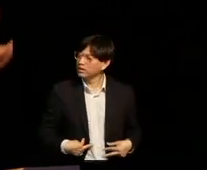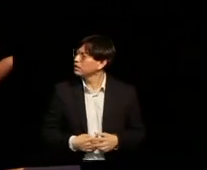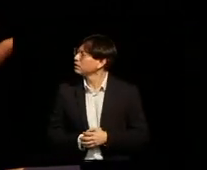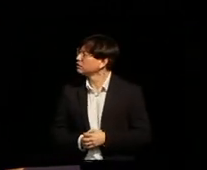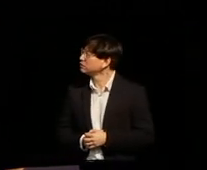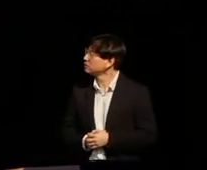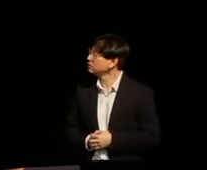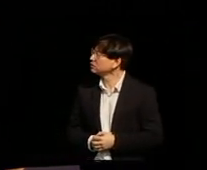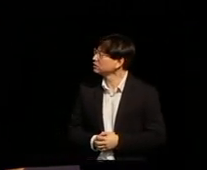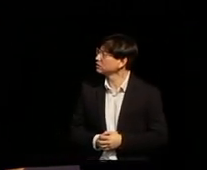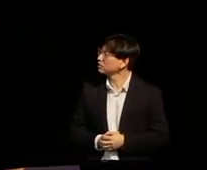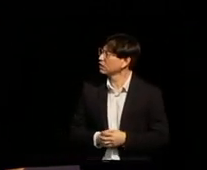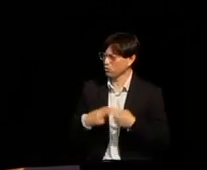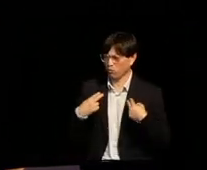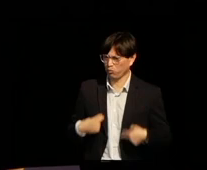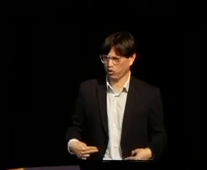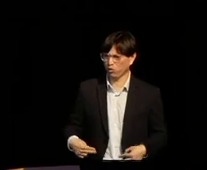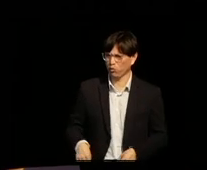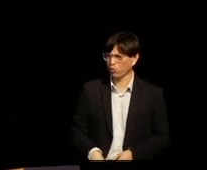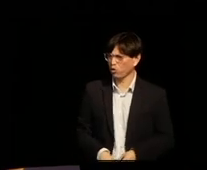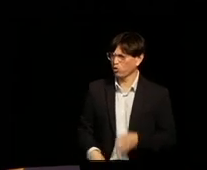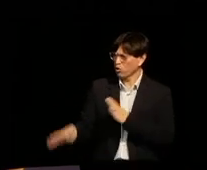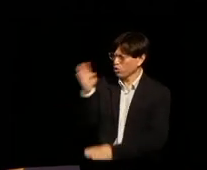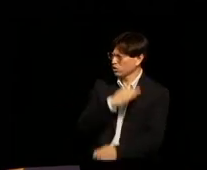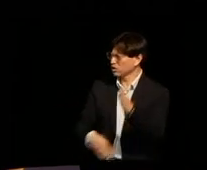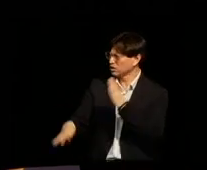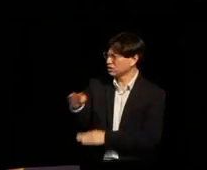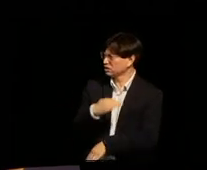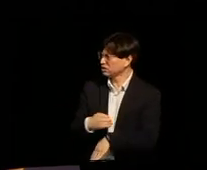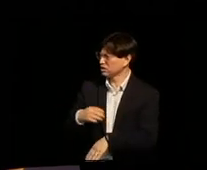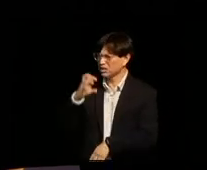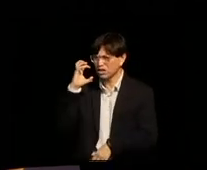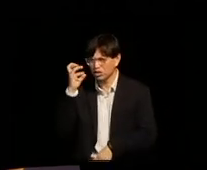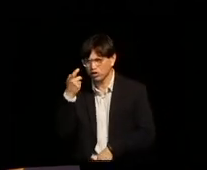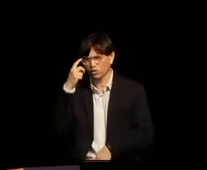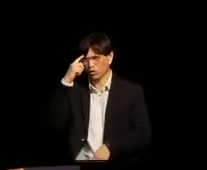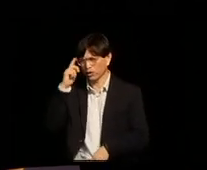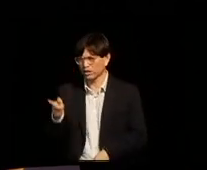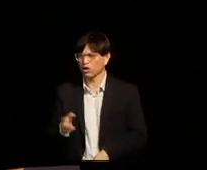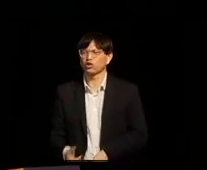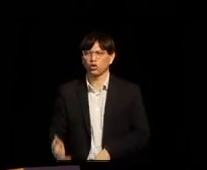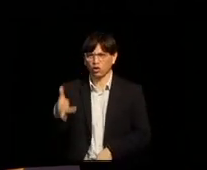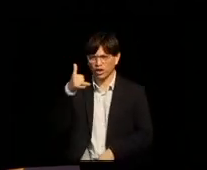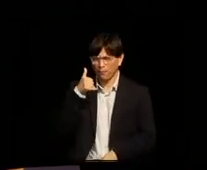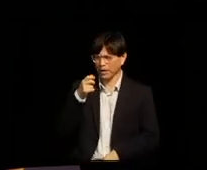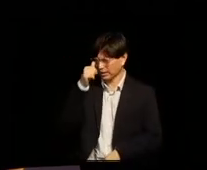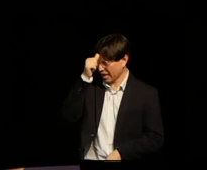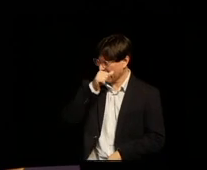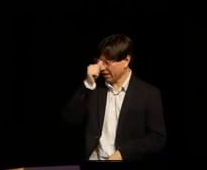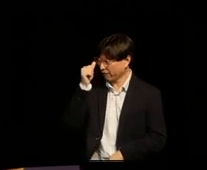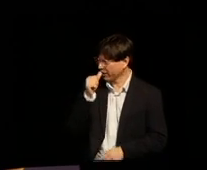anche se Vivono in una condizione di disabilità oppure anche se hanno dei disturbi specifici sono chiamati alla